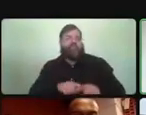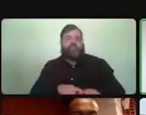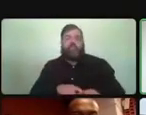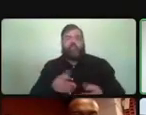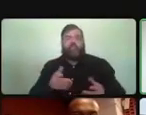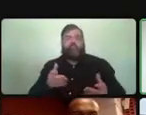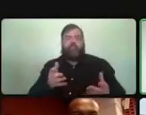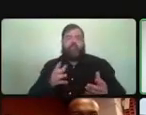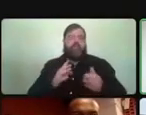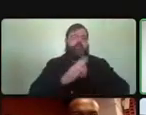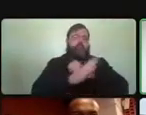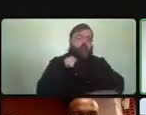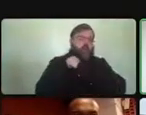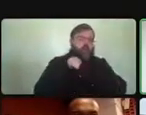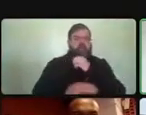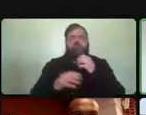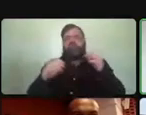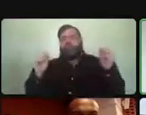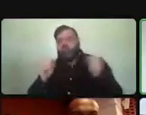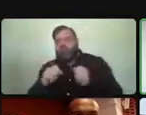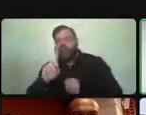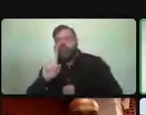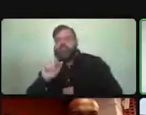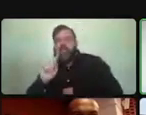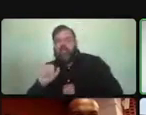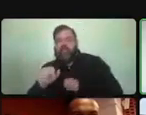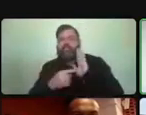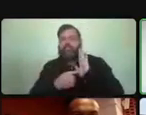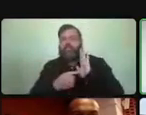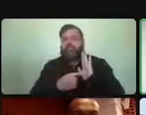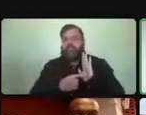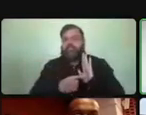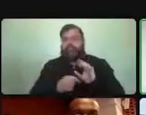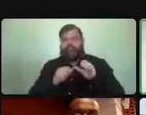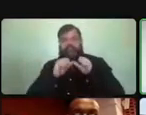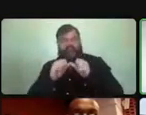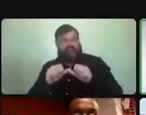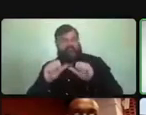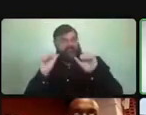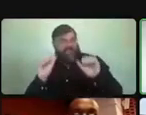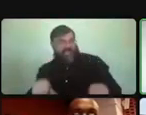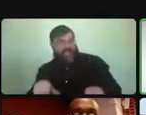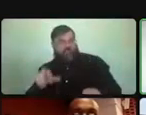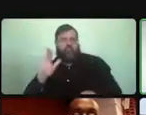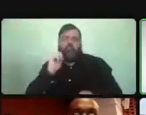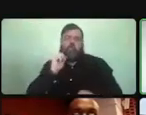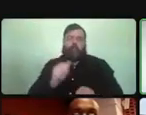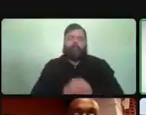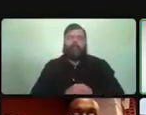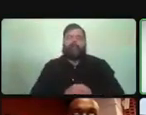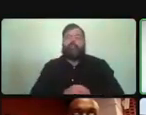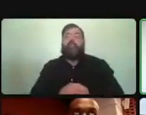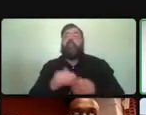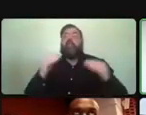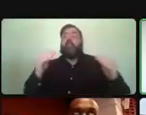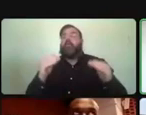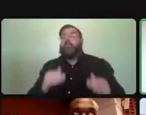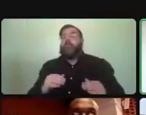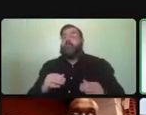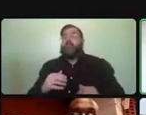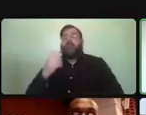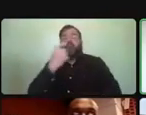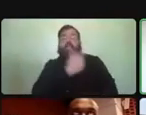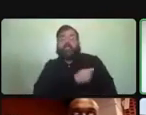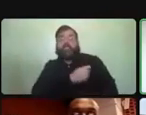ikiwa mambo yatabadilika, tutakuja kwenu tufanye uamuzi kuhusiana na michezo hii ya winter ama majira